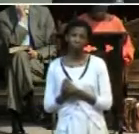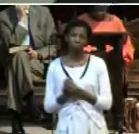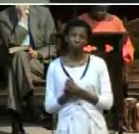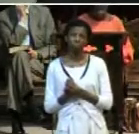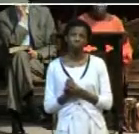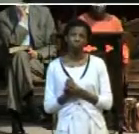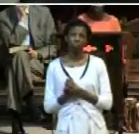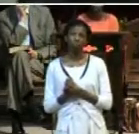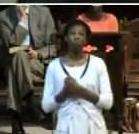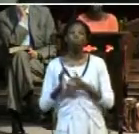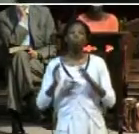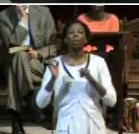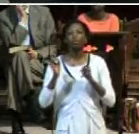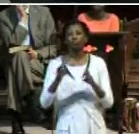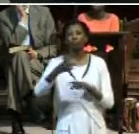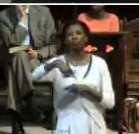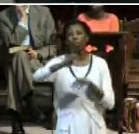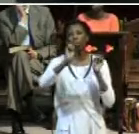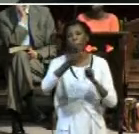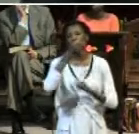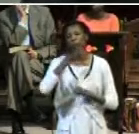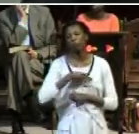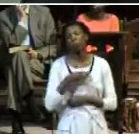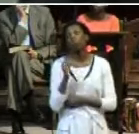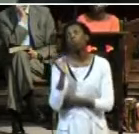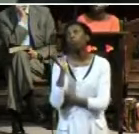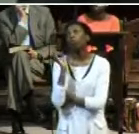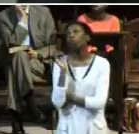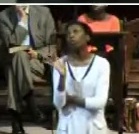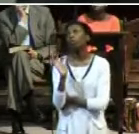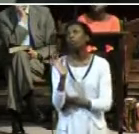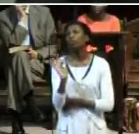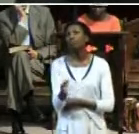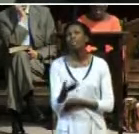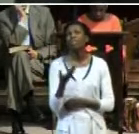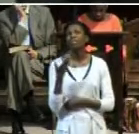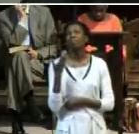Alors vous pourriez me dire, oui, mais enfin,